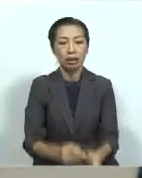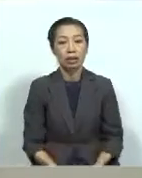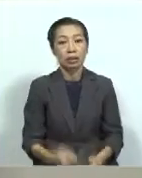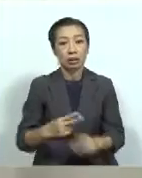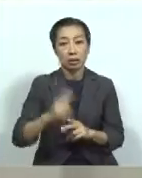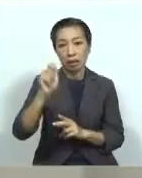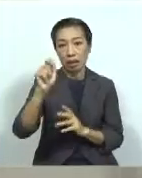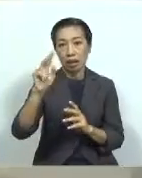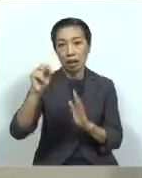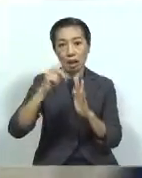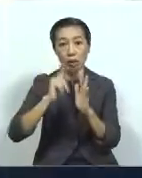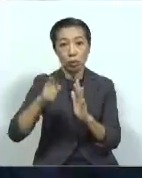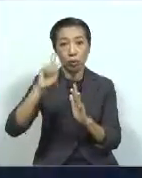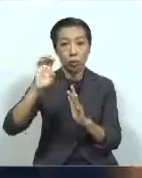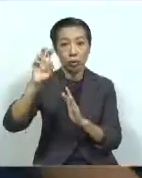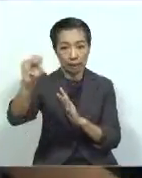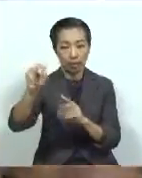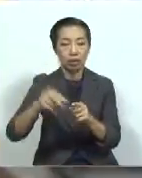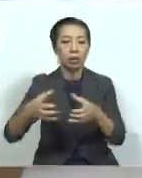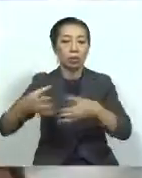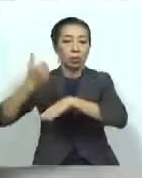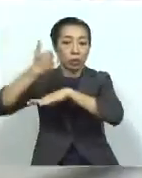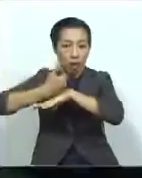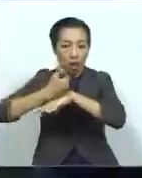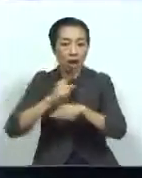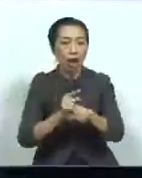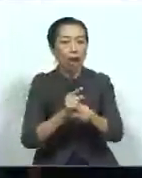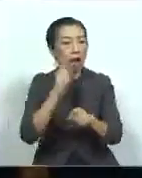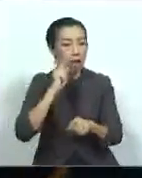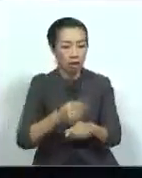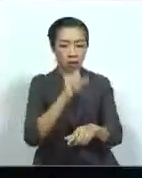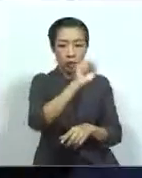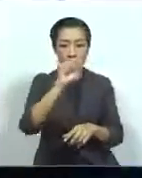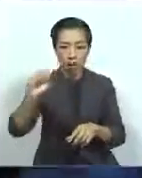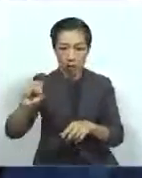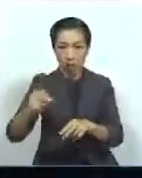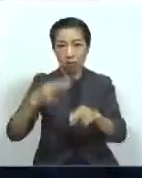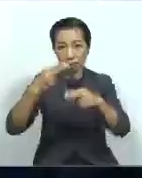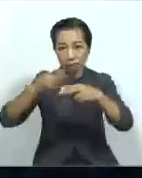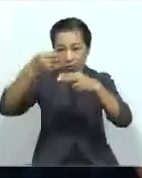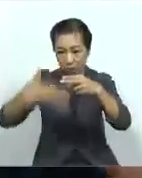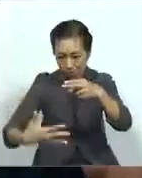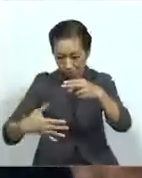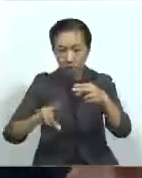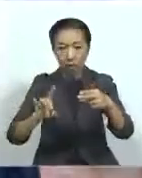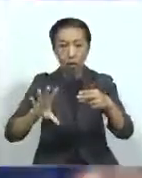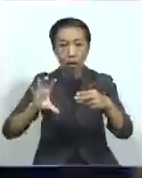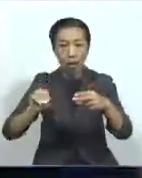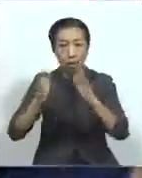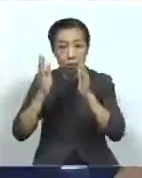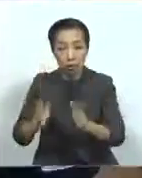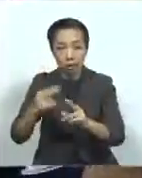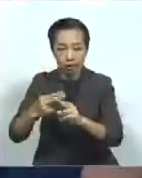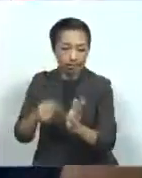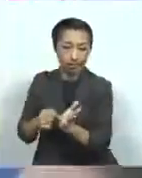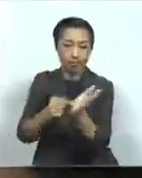ายอนุทินชาญวีรกูลหัวหน้าพรรคก็นำทีมผู้สมัครส.ส.ระบบบัญชีรายชื่อมายื่นครบทั้ง150